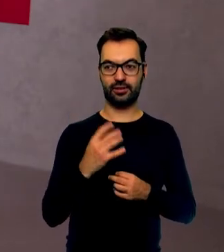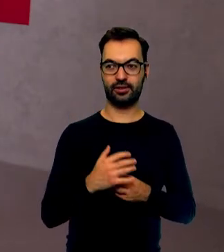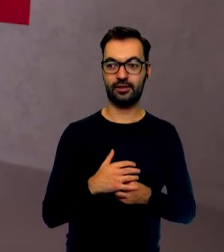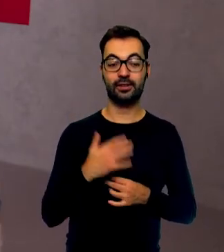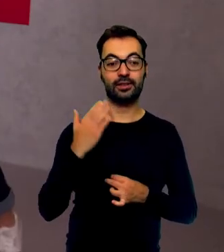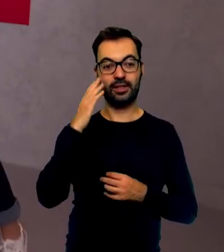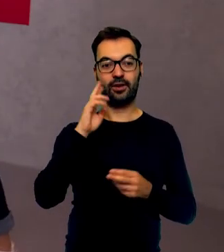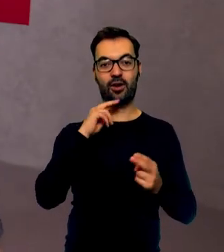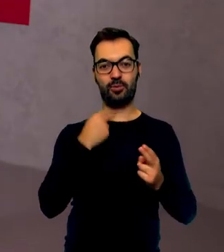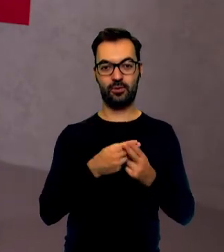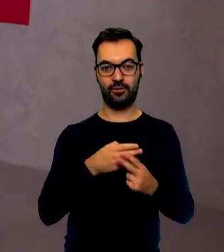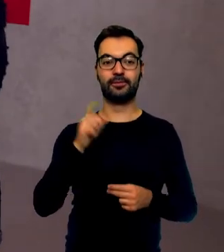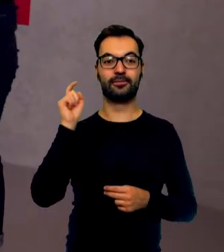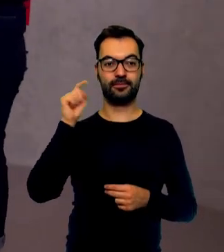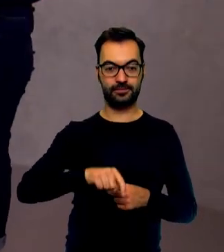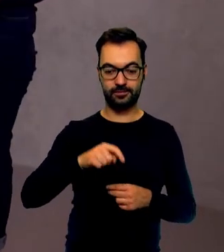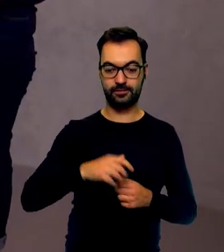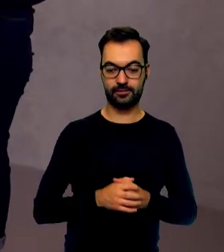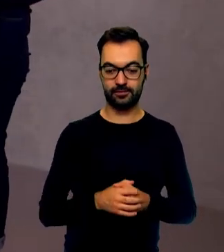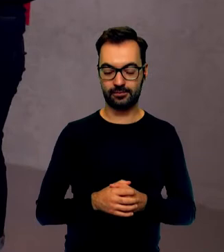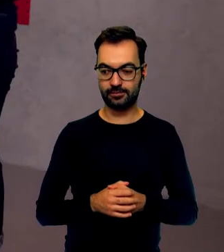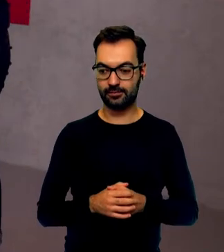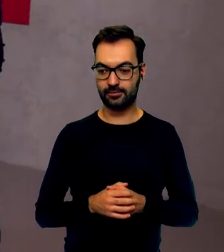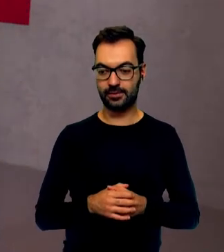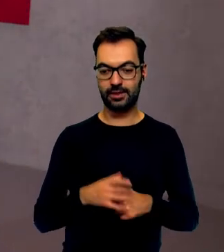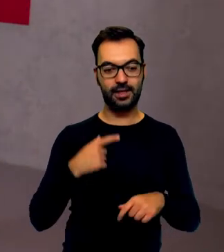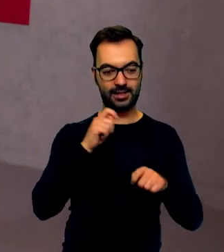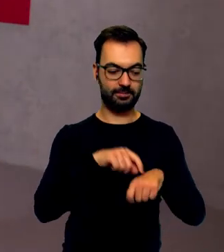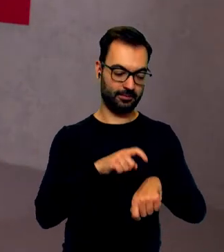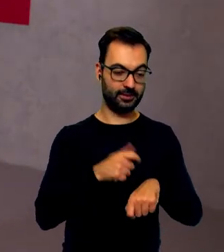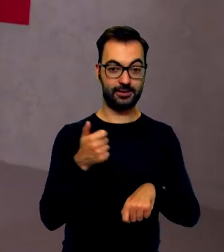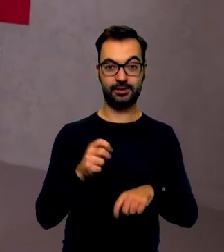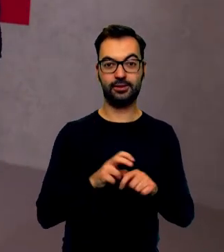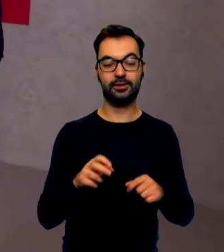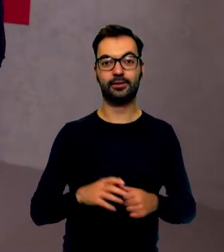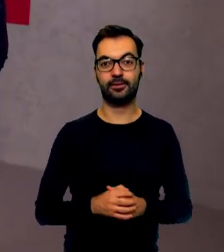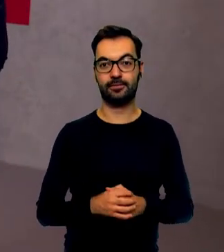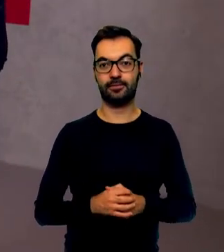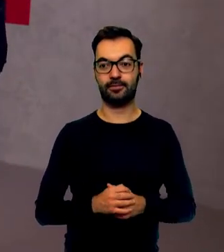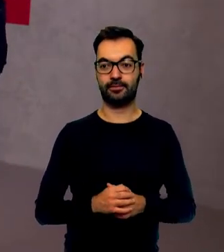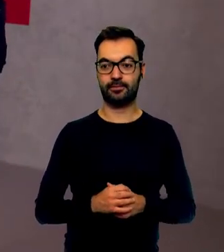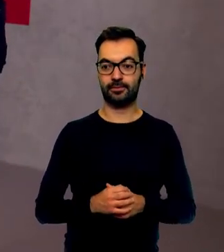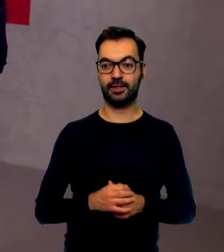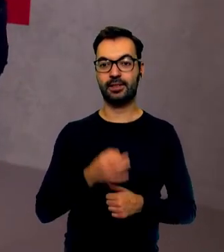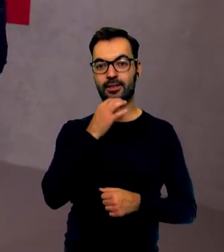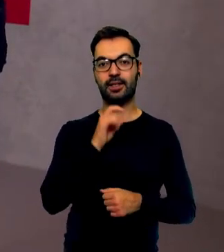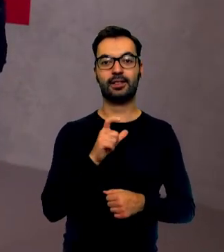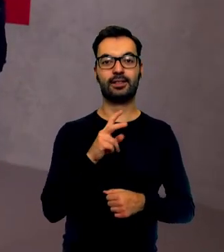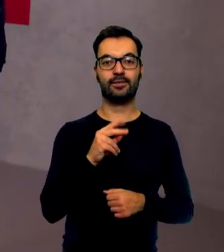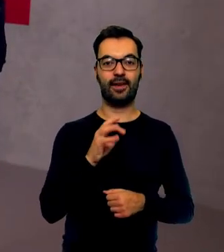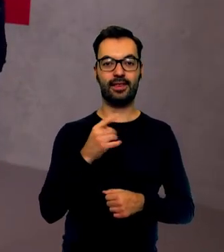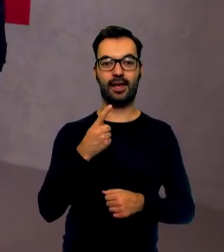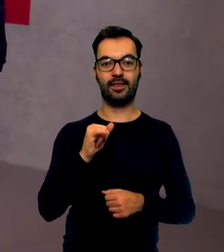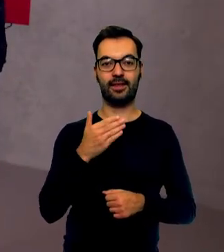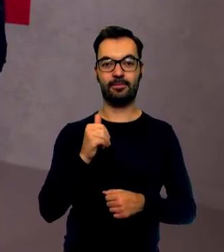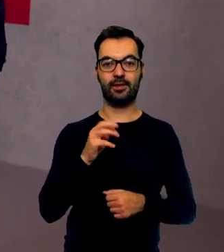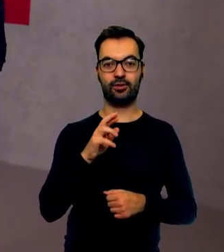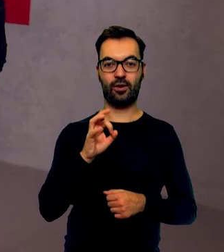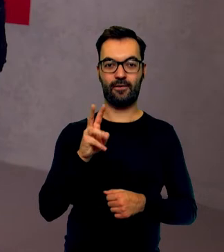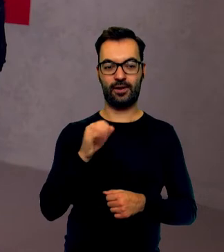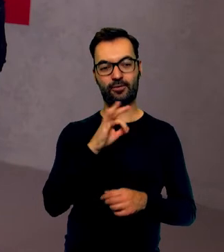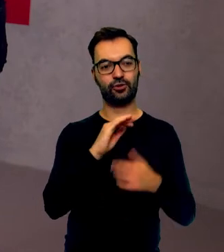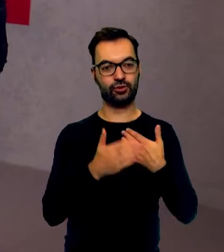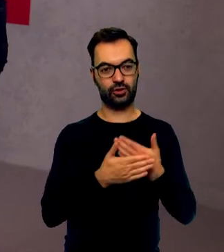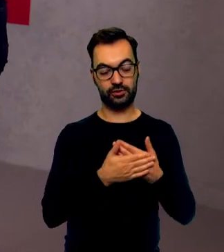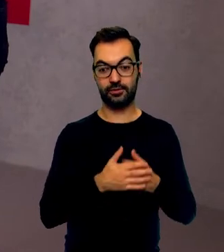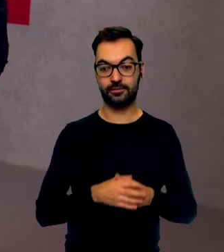znasz odpowiedź, naciskasz tutaj guziczek, ja sprawdzam, ile Ci to zajmuje. Zapytałam Cwetę Dimitrową, czyli Twoją